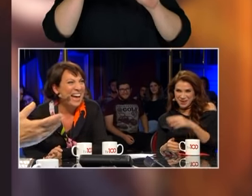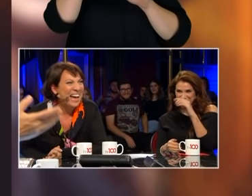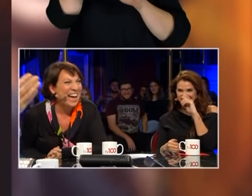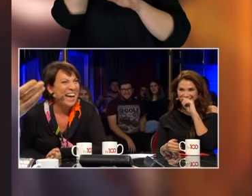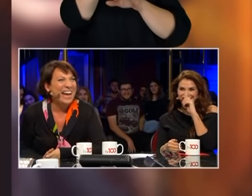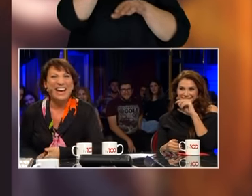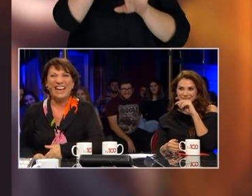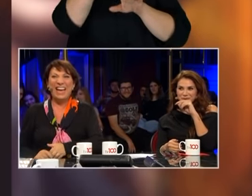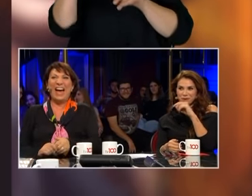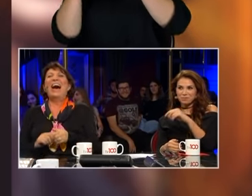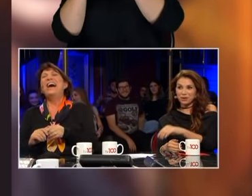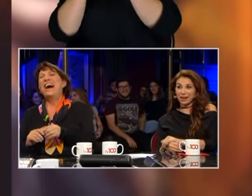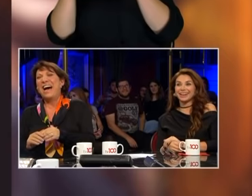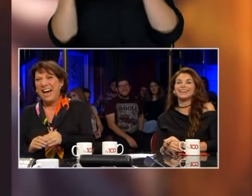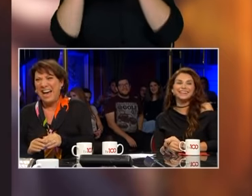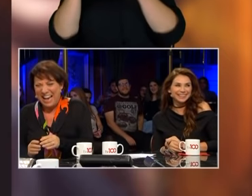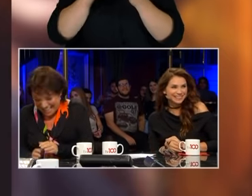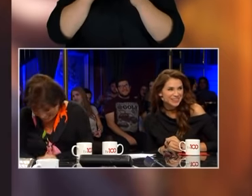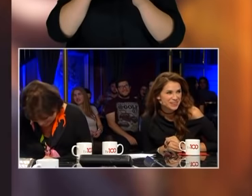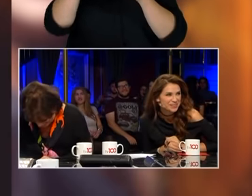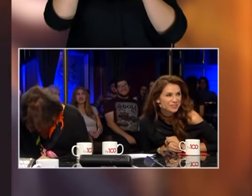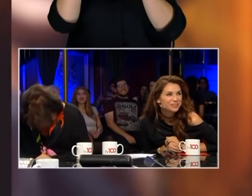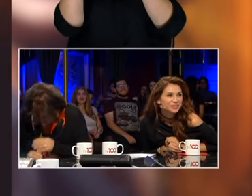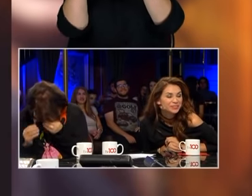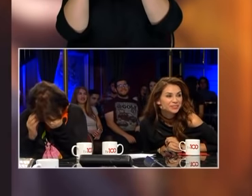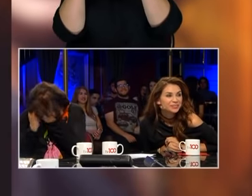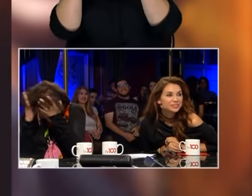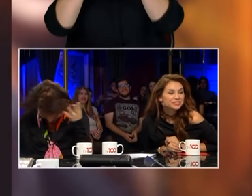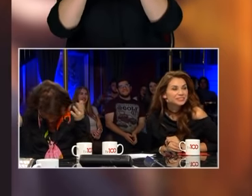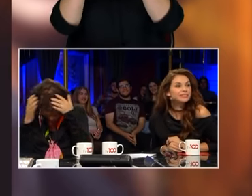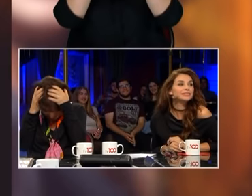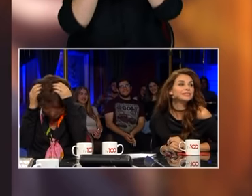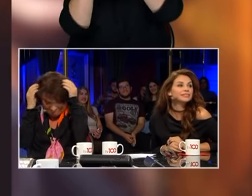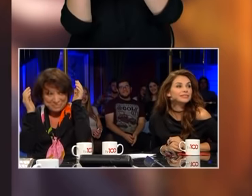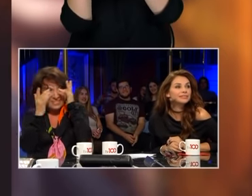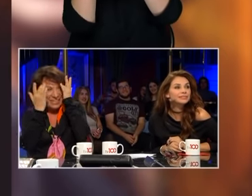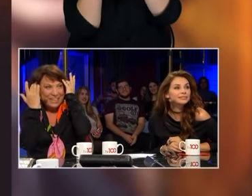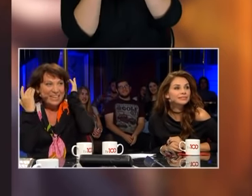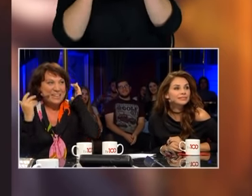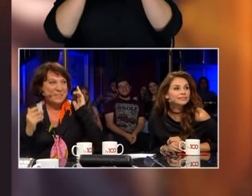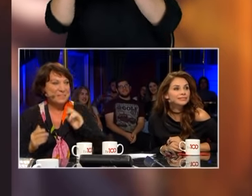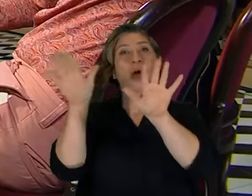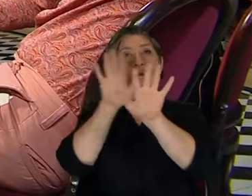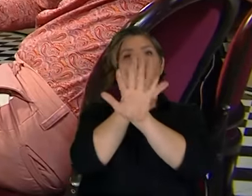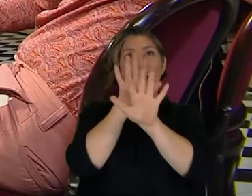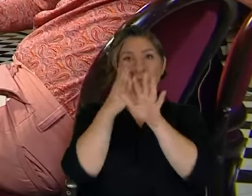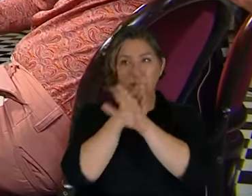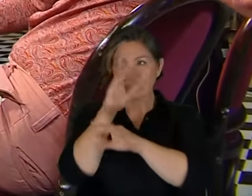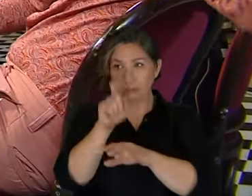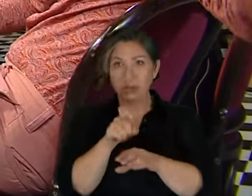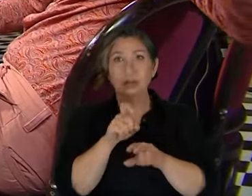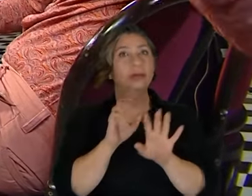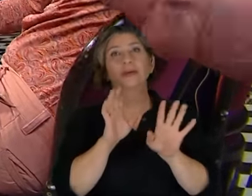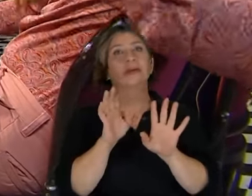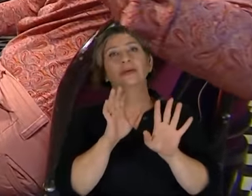sizde yok fakat Begüm'de bolca. Peki, Begüm'de var. Arka plan? Sizde yok. Arka plan gerçek mi? Hayır, bu